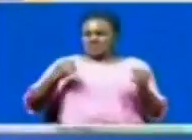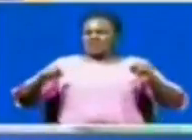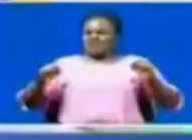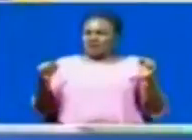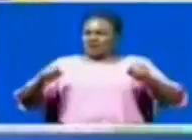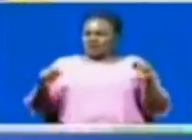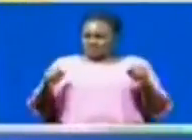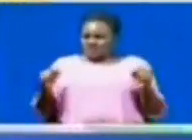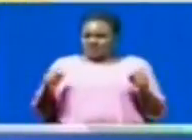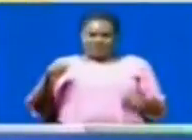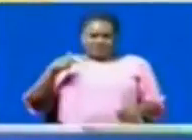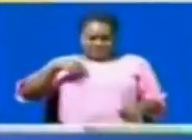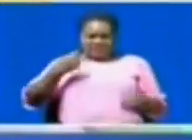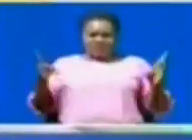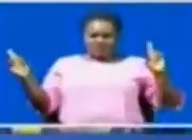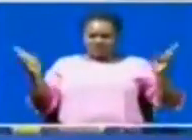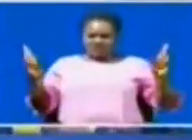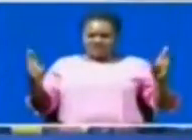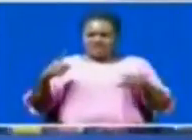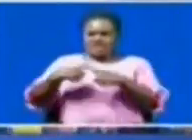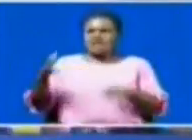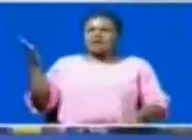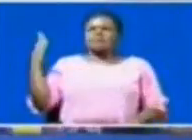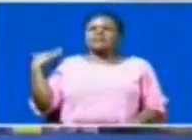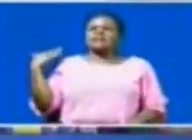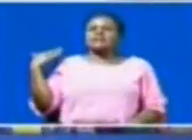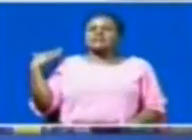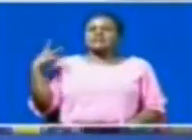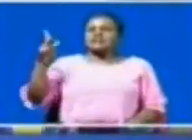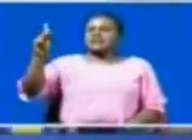happy since we had prepared since last year. Shadrack Miti, KTN News.